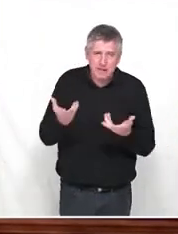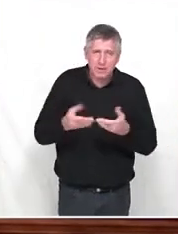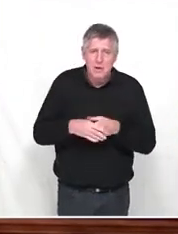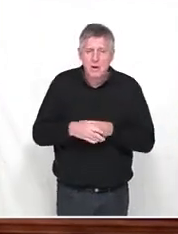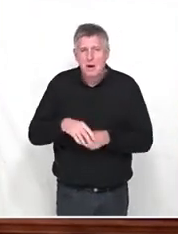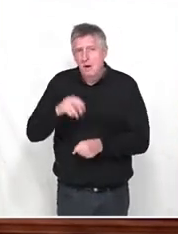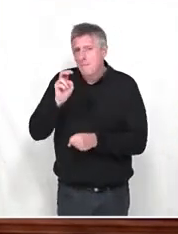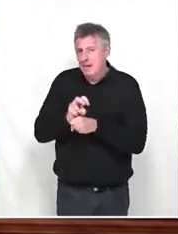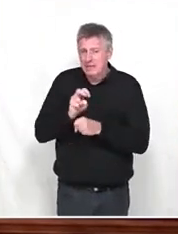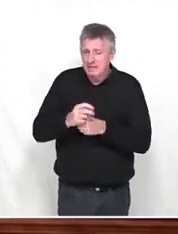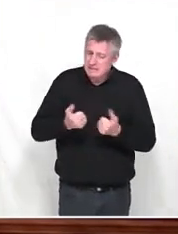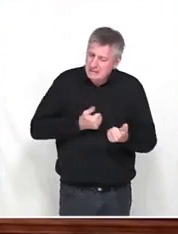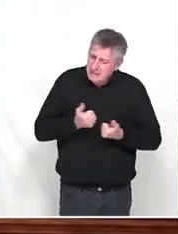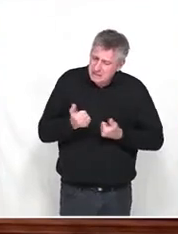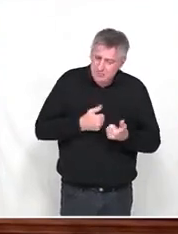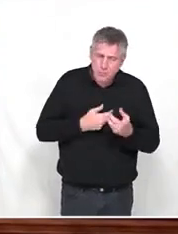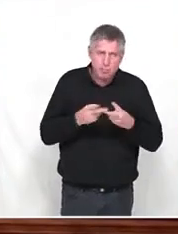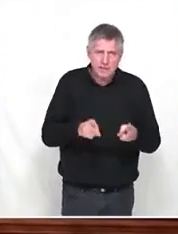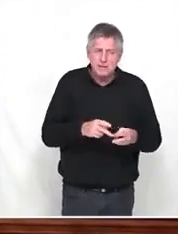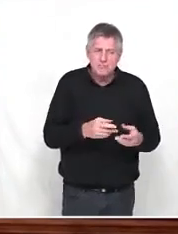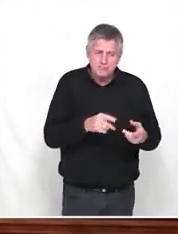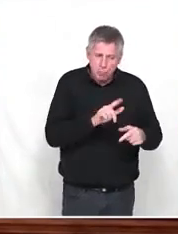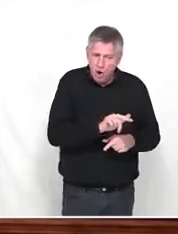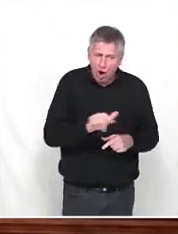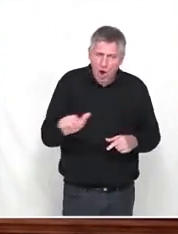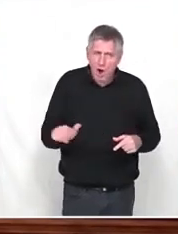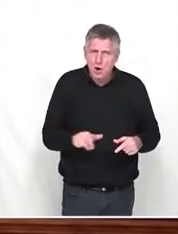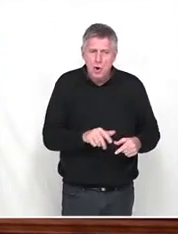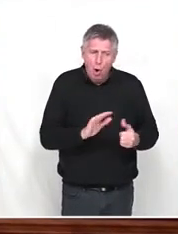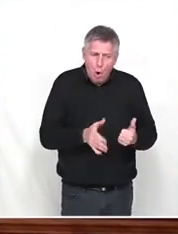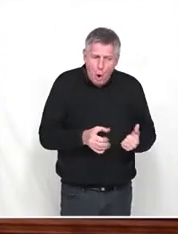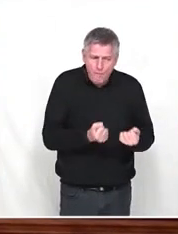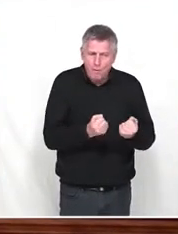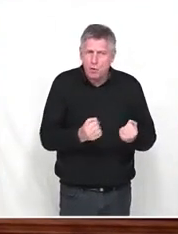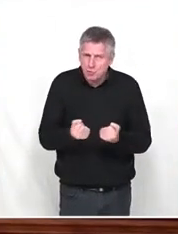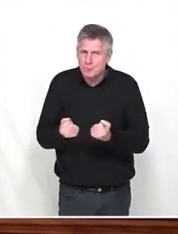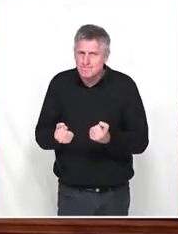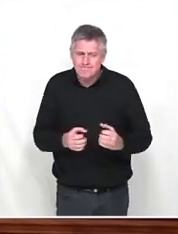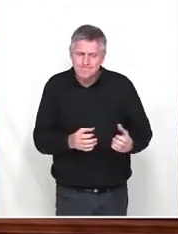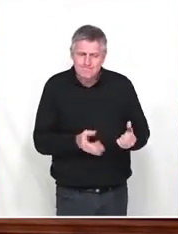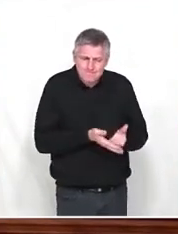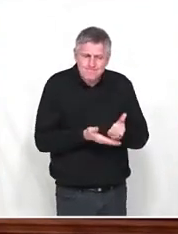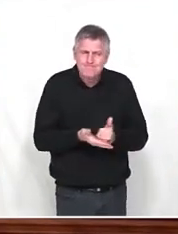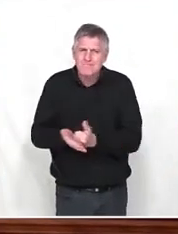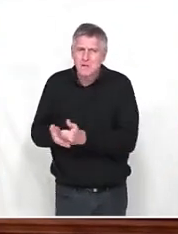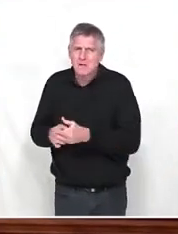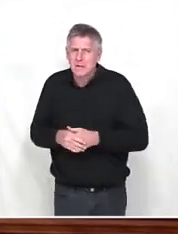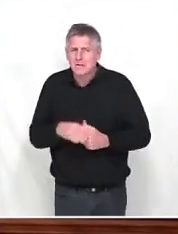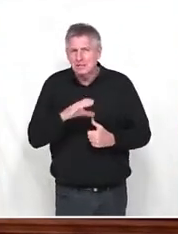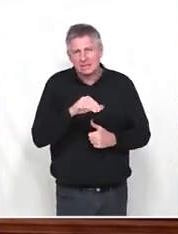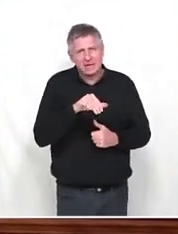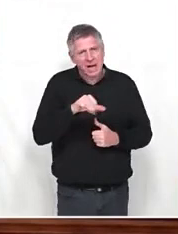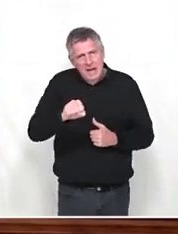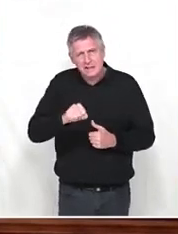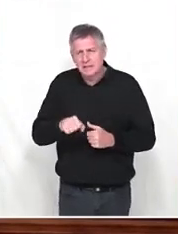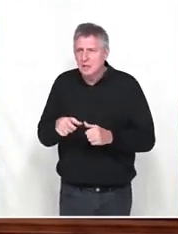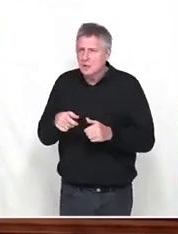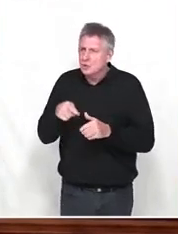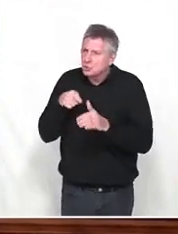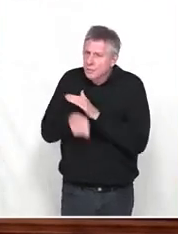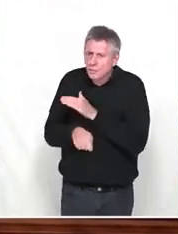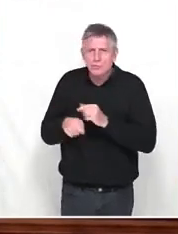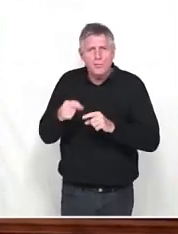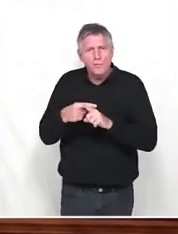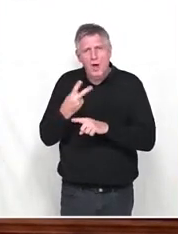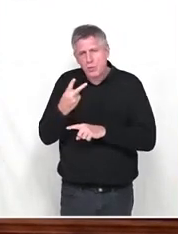maintenir le service public, de le renforcer, de soutenir l'ensemble de nos acteurs, le CCAS, subvention multipliée par